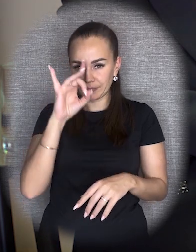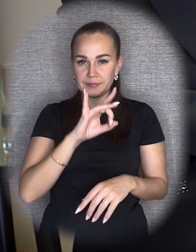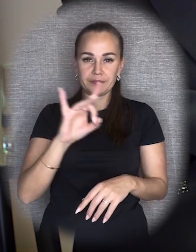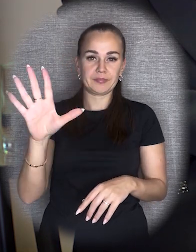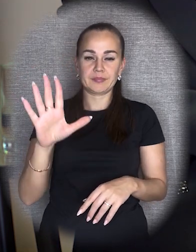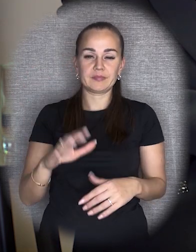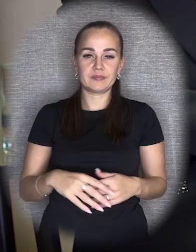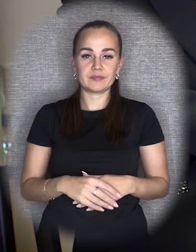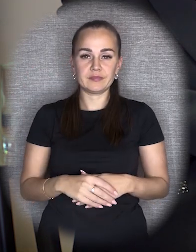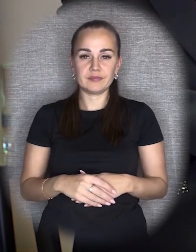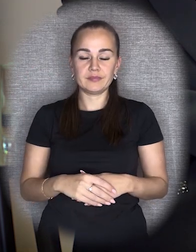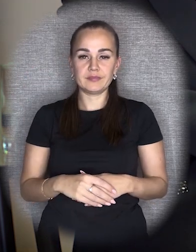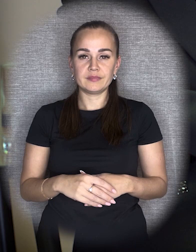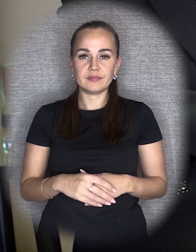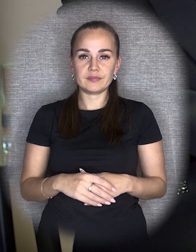супруги,